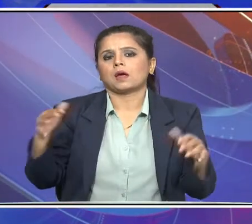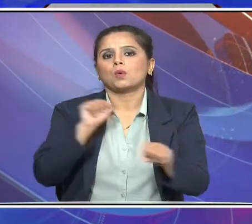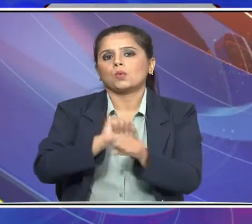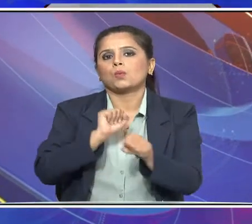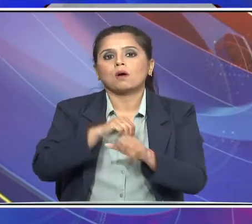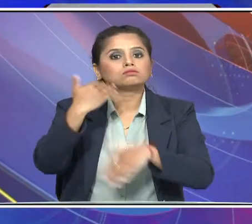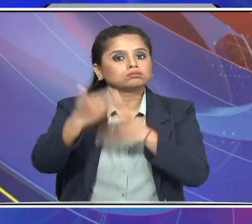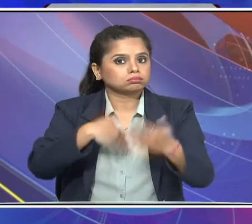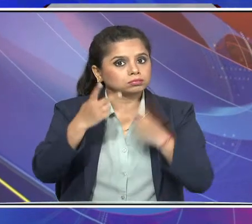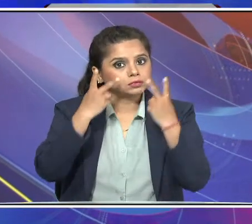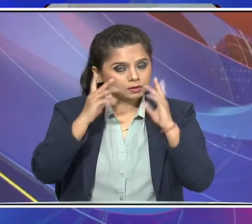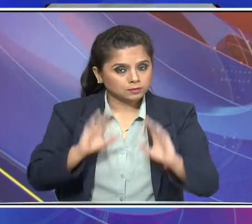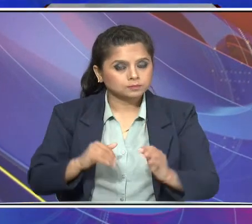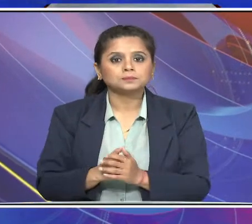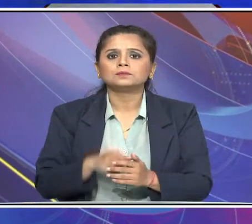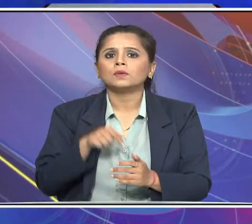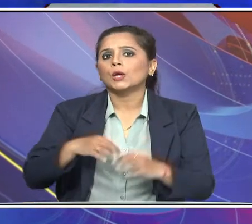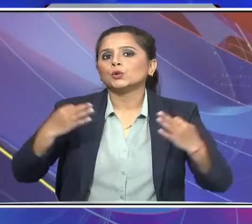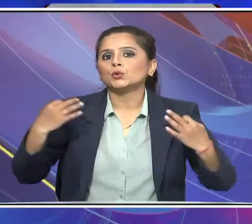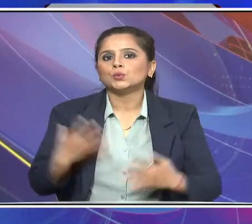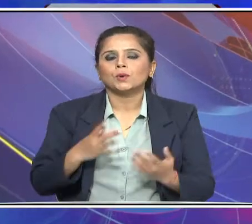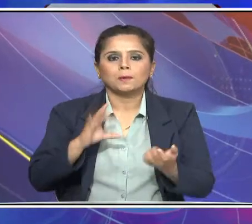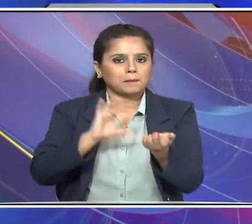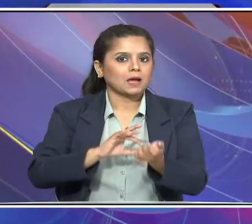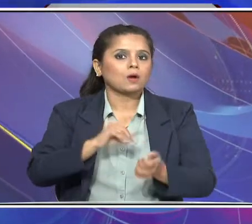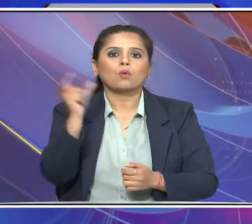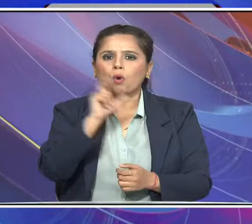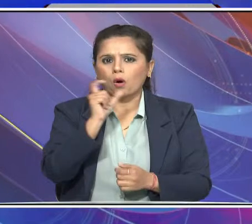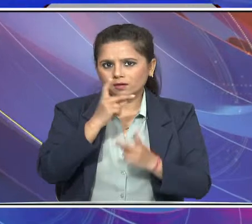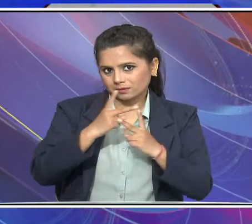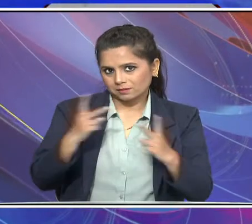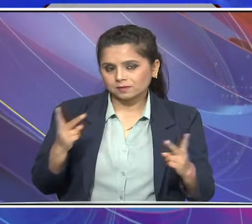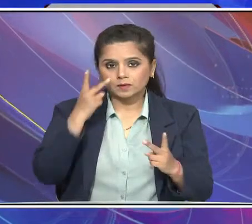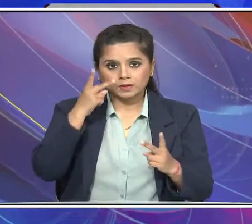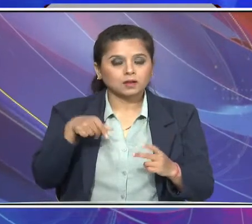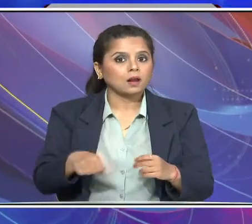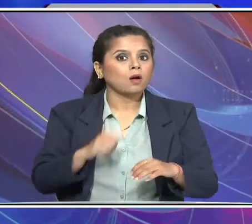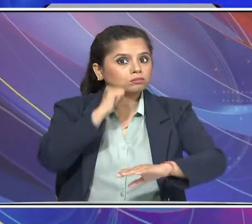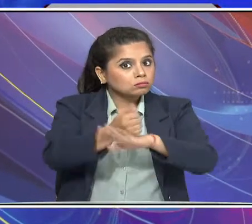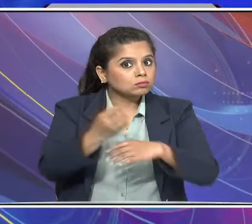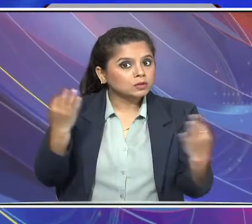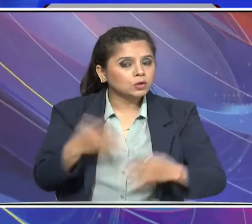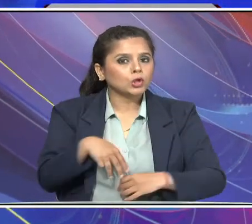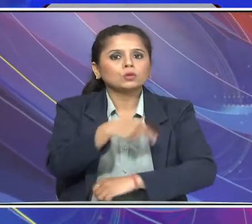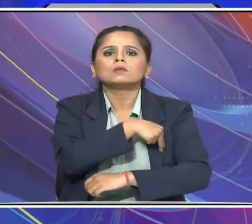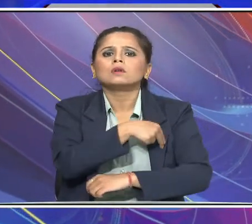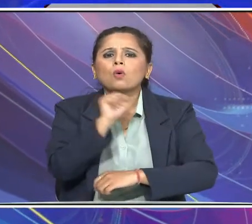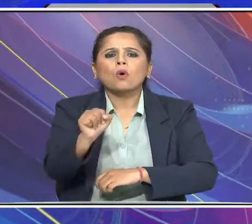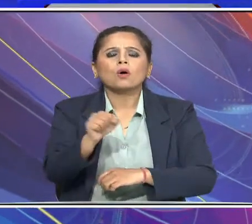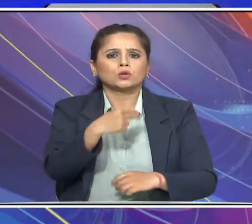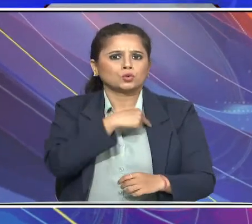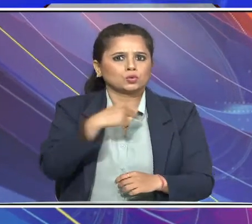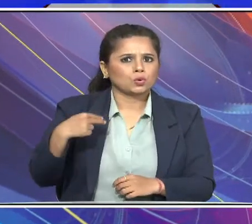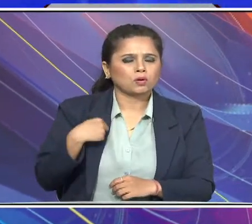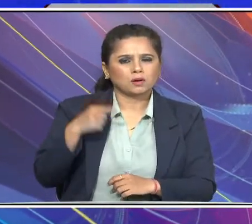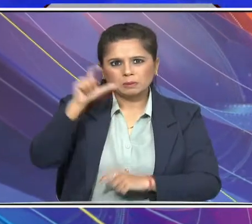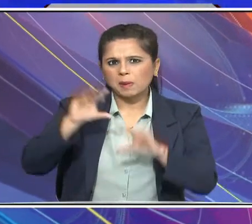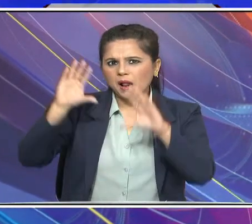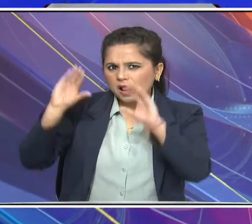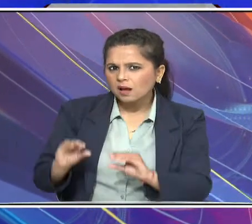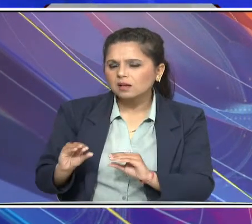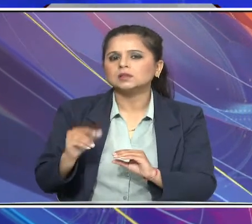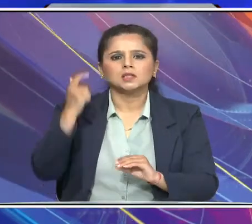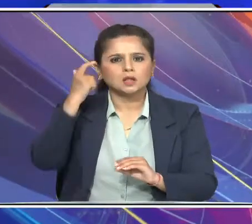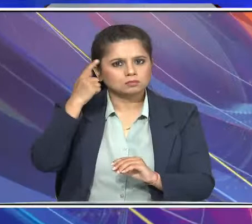किया तो जो नए मेडिकल कॉलेजेस खोलकर देश में डॉक्टर की कमी को पूरा करने के लिए